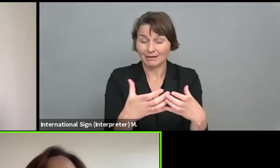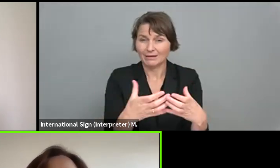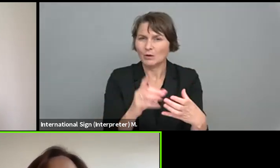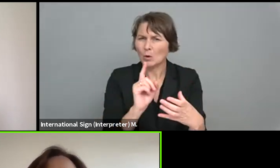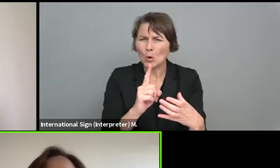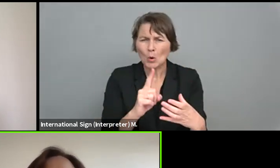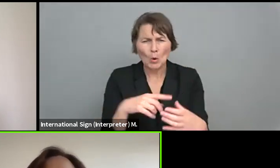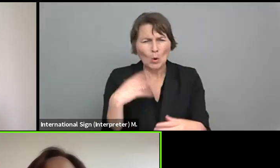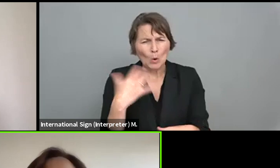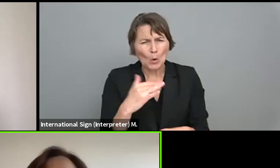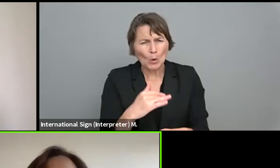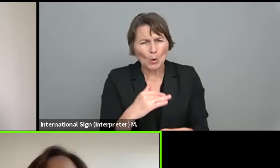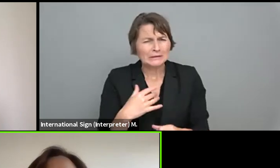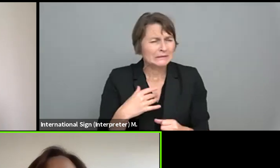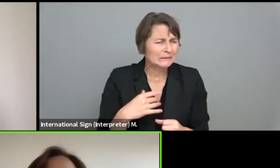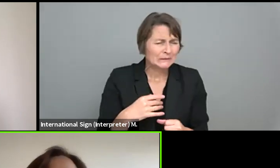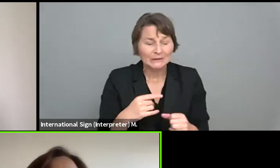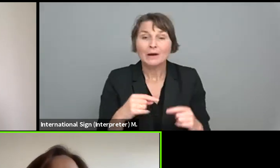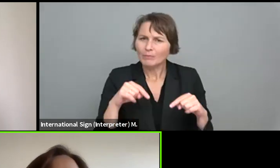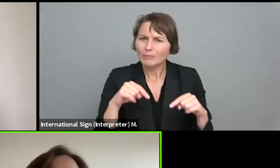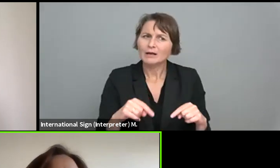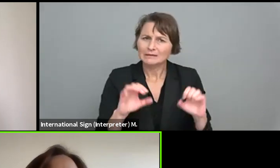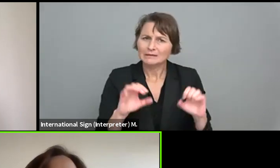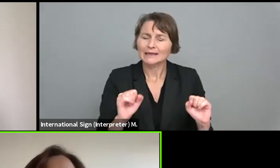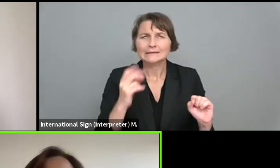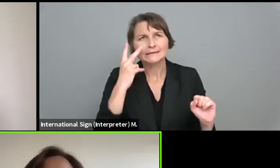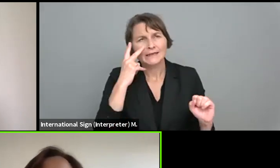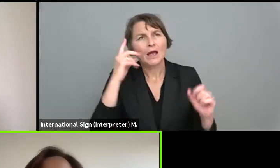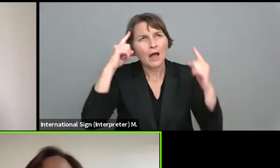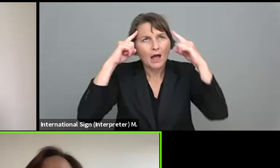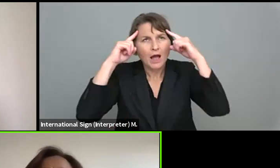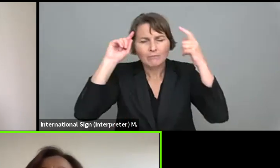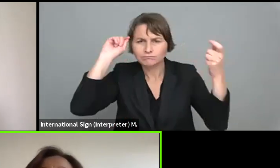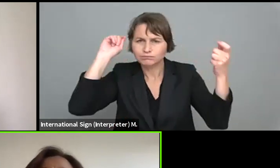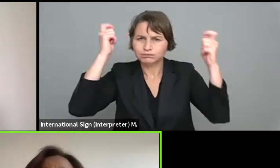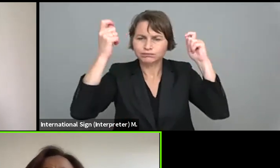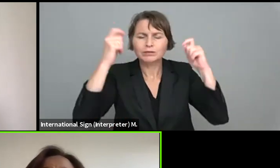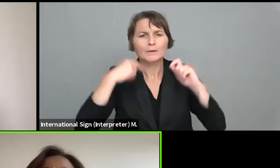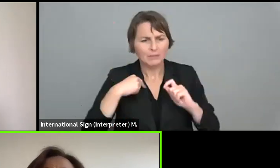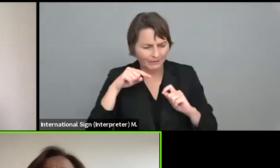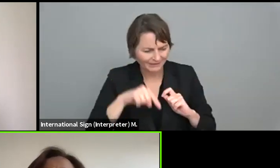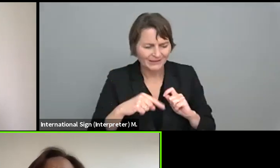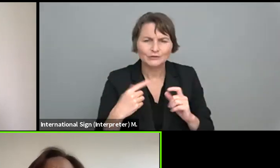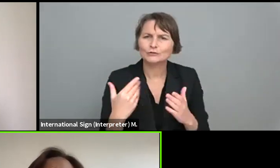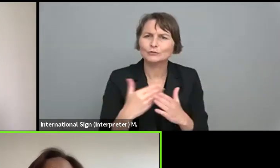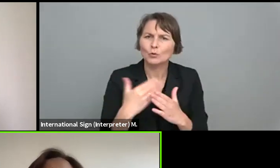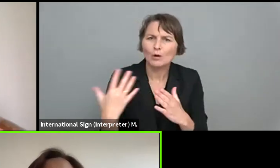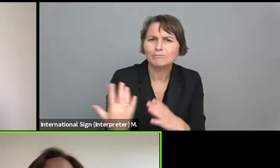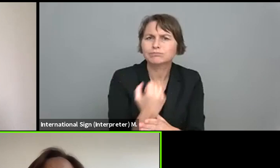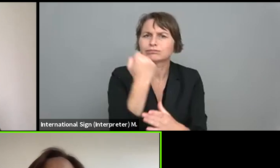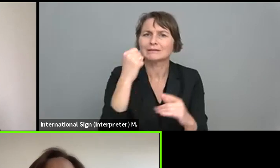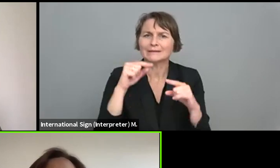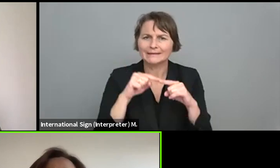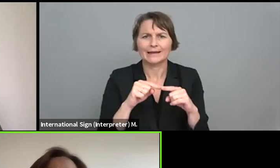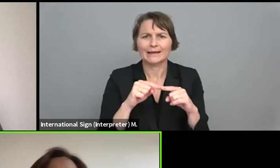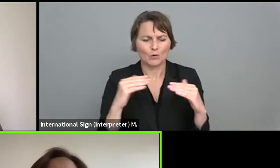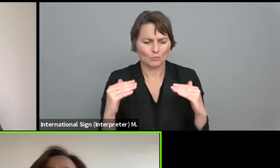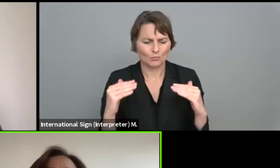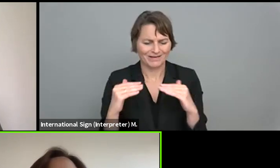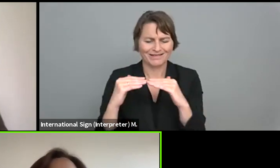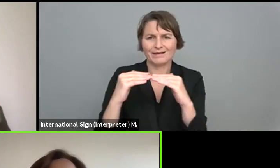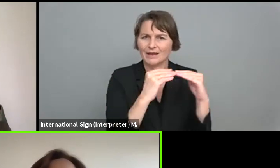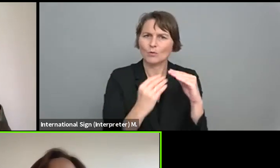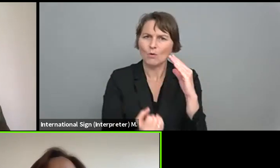sur l'égalité, l'équité et une vie décente pour tous. Mais cela exige au niveau des pays qu'il y ait une